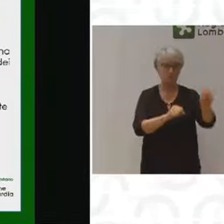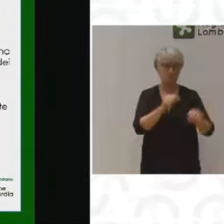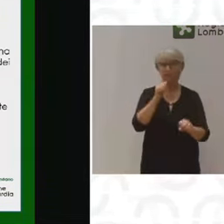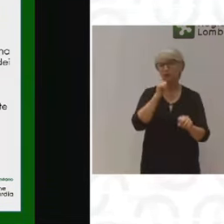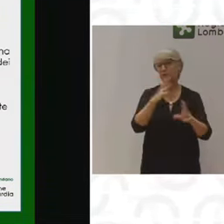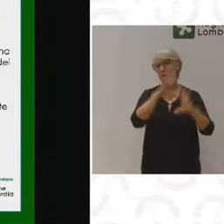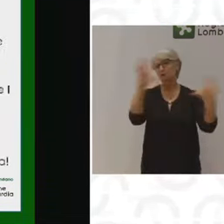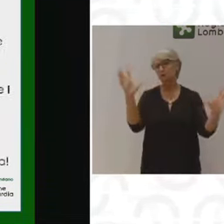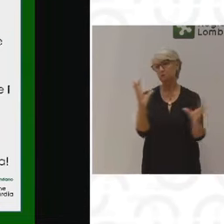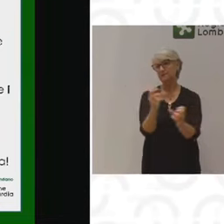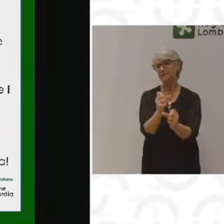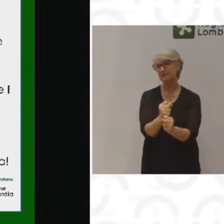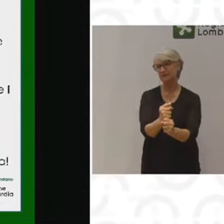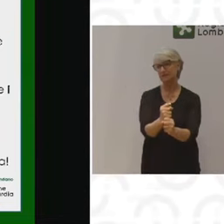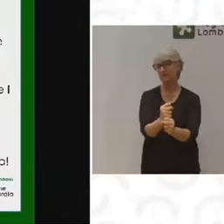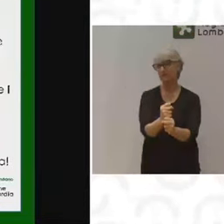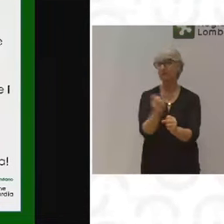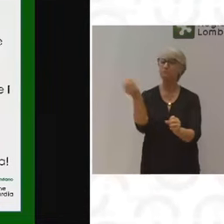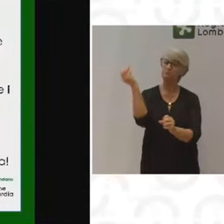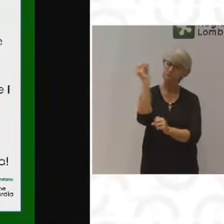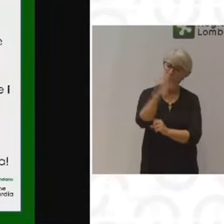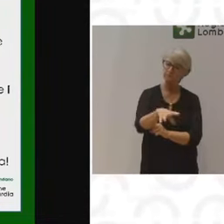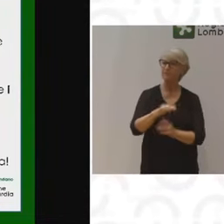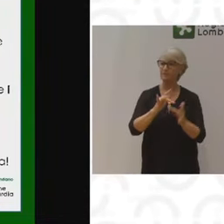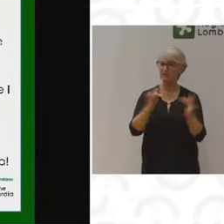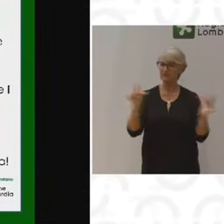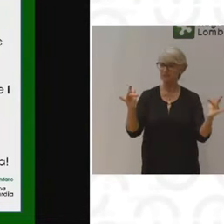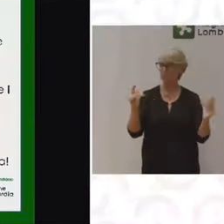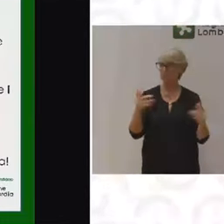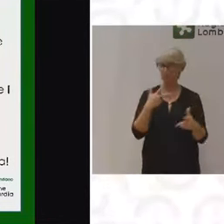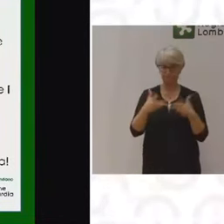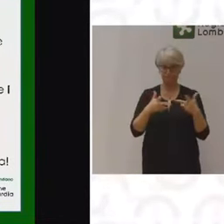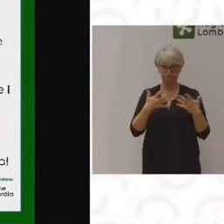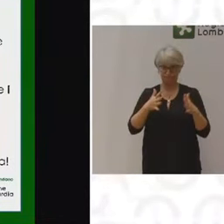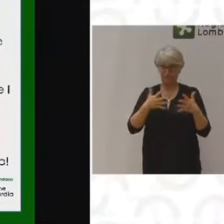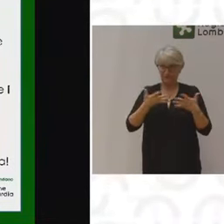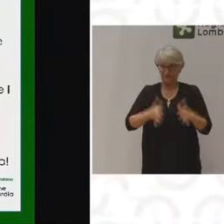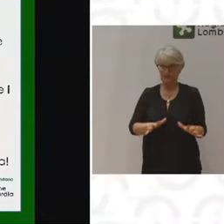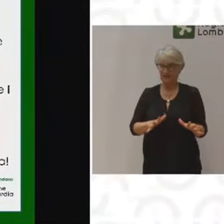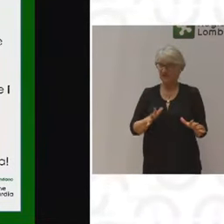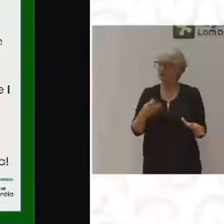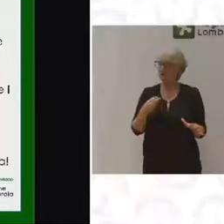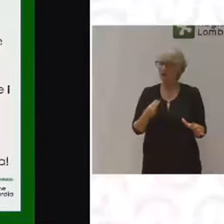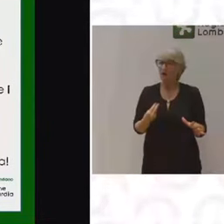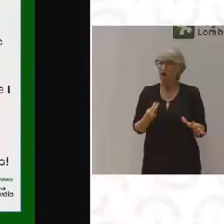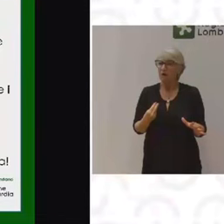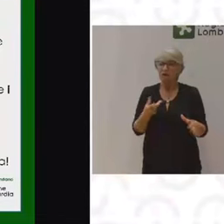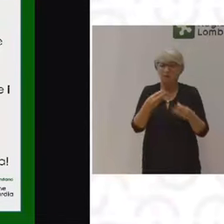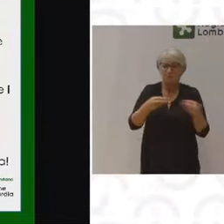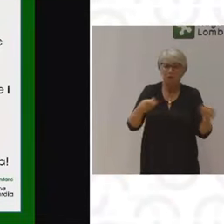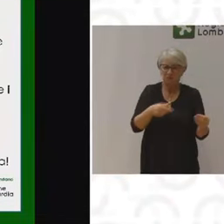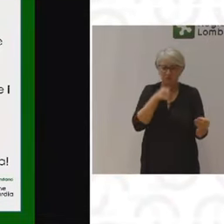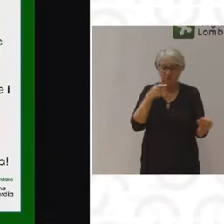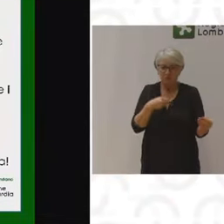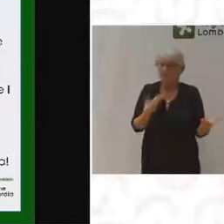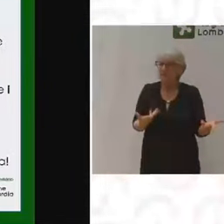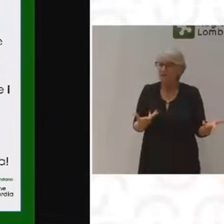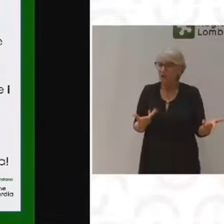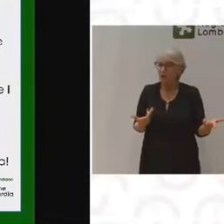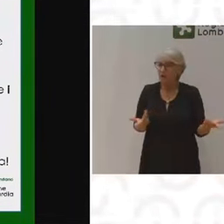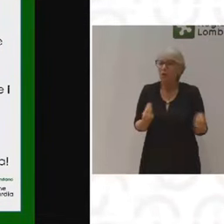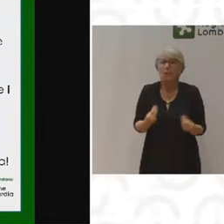sintesi sarà anche questa sul sito. Vado verso la chiusura dicendo cosa ce ne facciamo di questi materiali, cosa ci auguriamo che